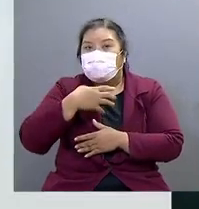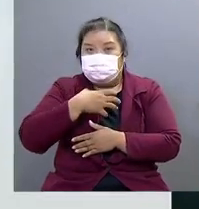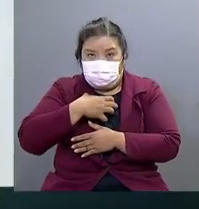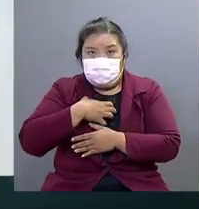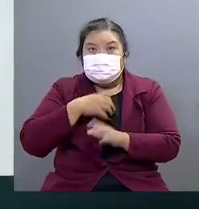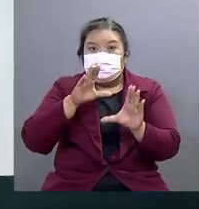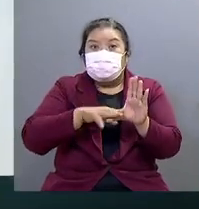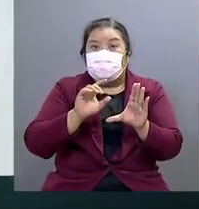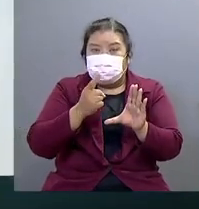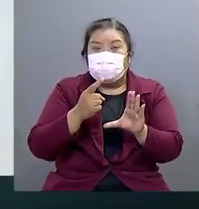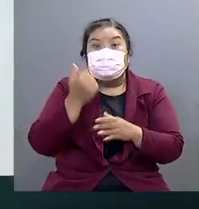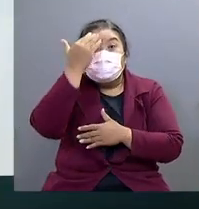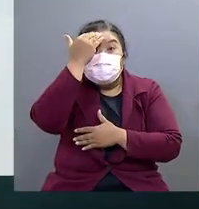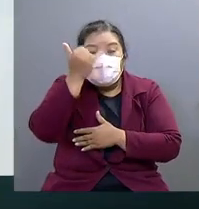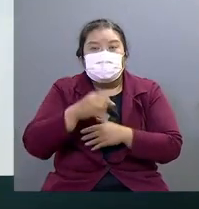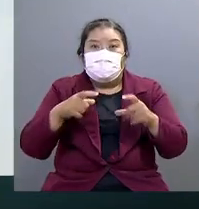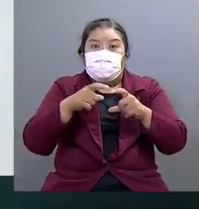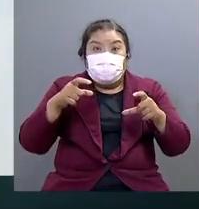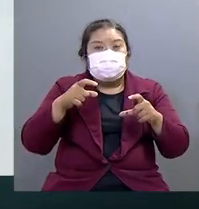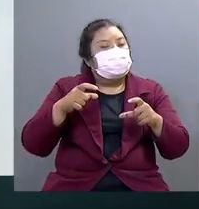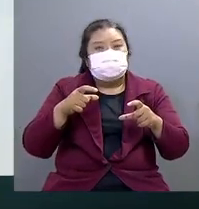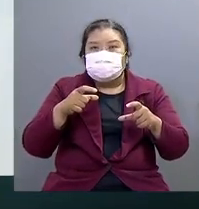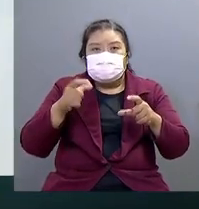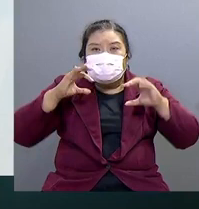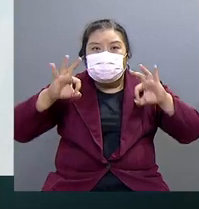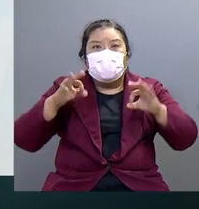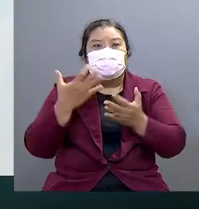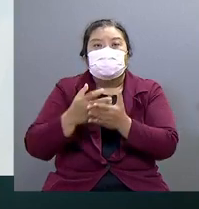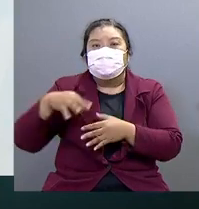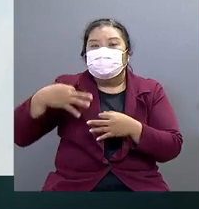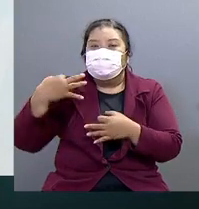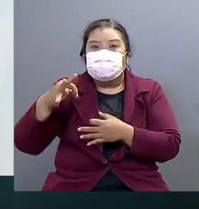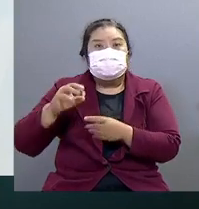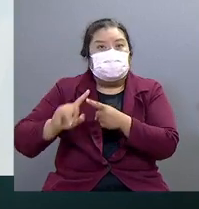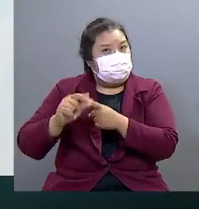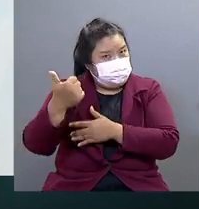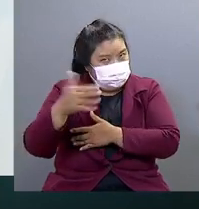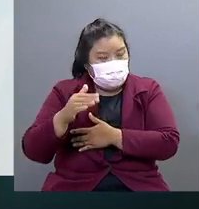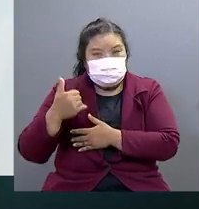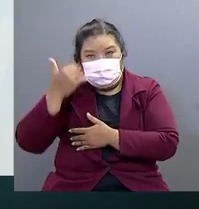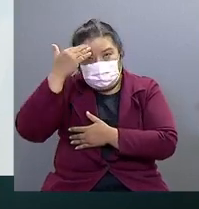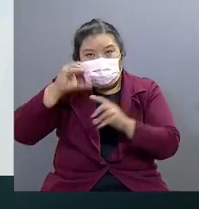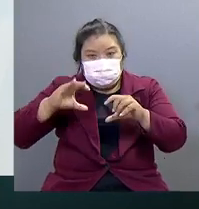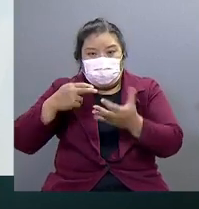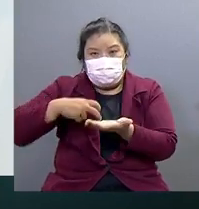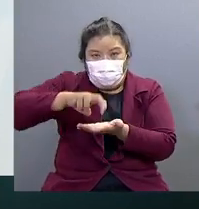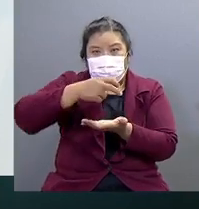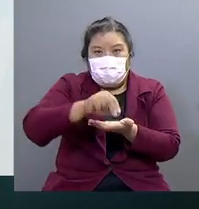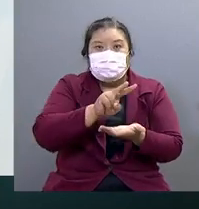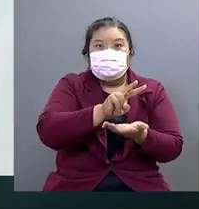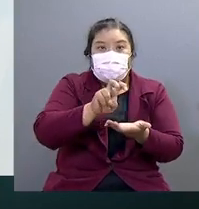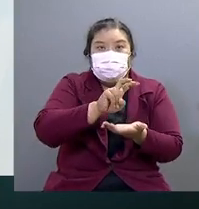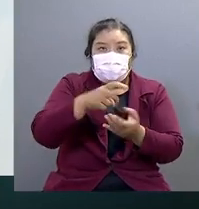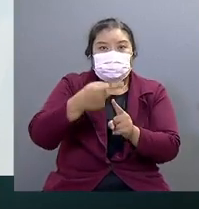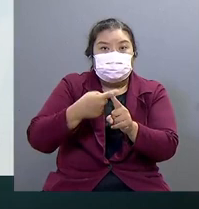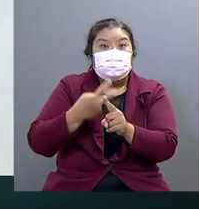เป็นคนที่ถือบัตรสวัสดิการแห่งรัฐนะคะเพราะว่ารัฐบาลออกมาตรการเติมเงินค่าใช้จ่ายคนละ200บาทเป็นเวลา2เดือนในช่วงเดียวกับ